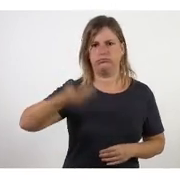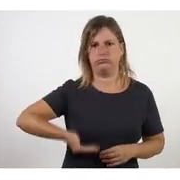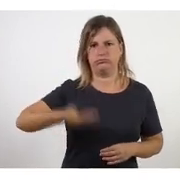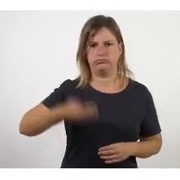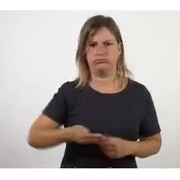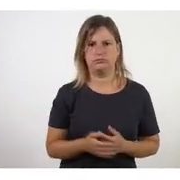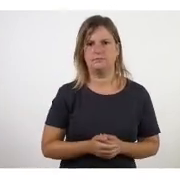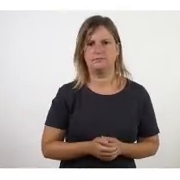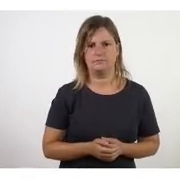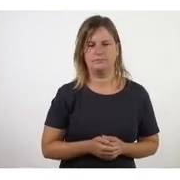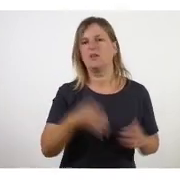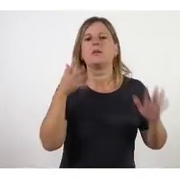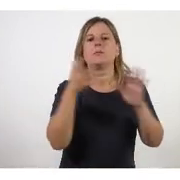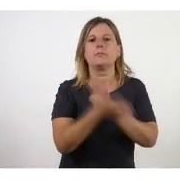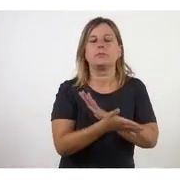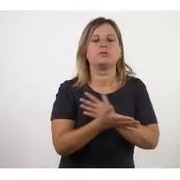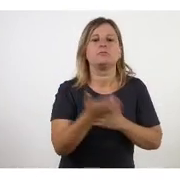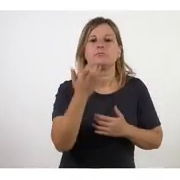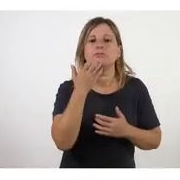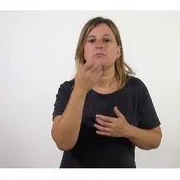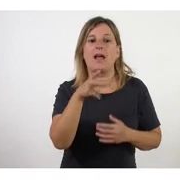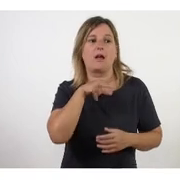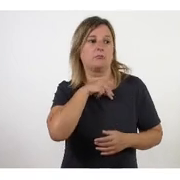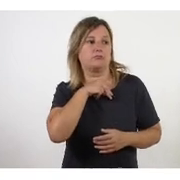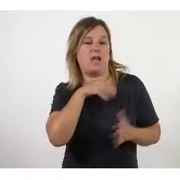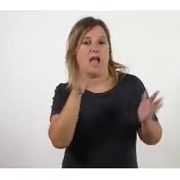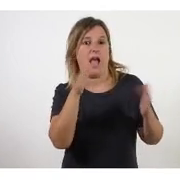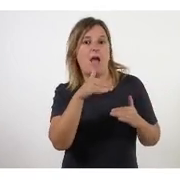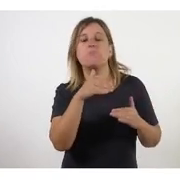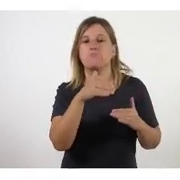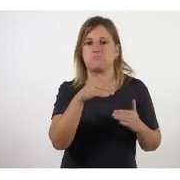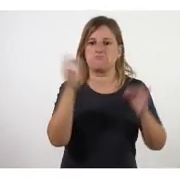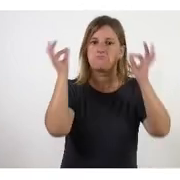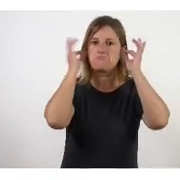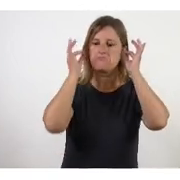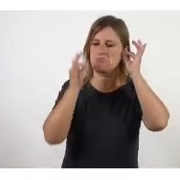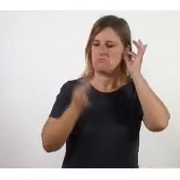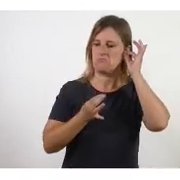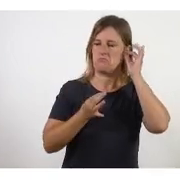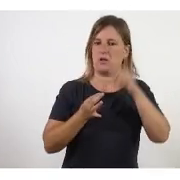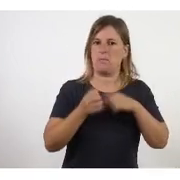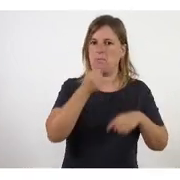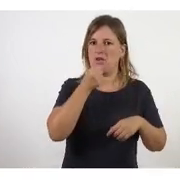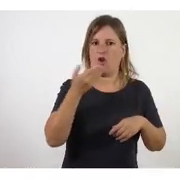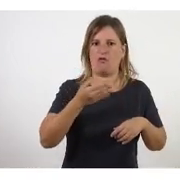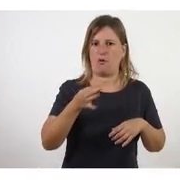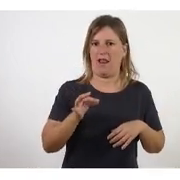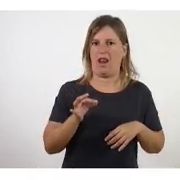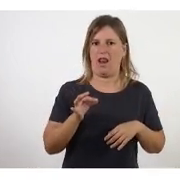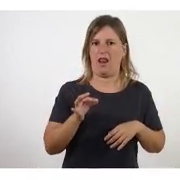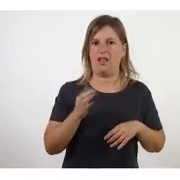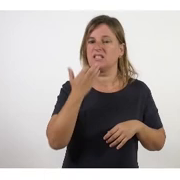aquí, si no tenim res de moment, tirarem amb aquests mans lliures i si no, plantejar-nos la inversió,